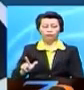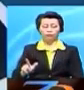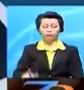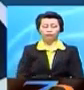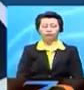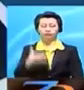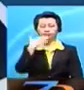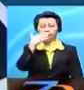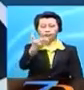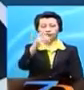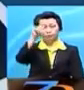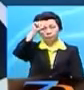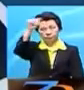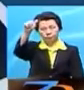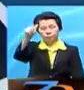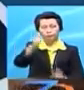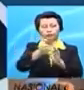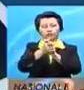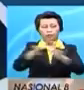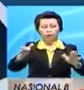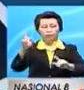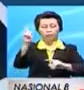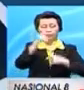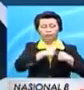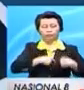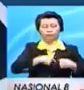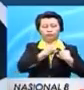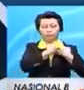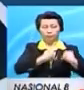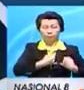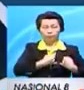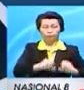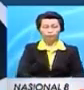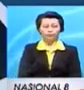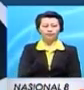Puri. Terima kasih. Assalamualaikum. Selamat sehati sejiwa.